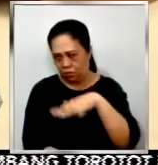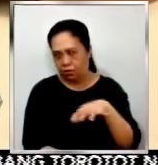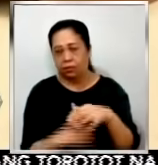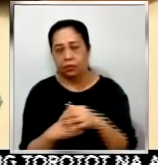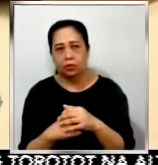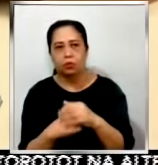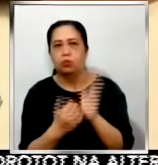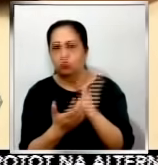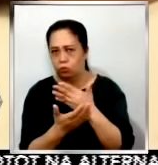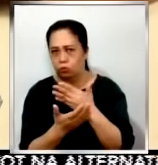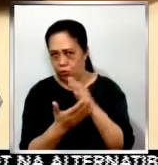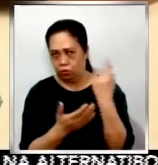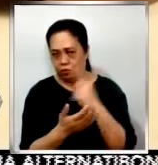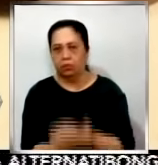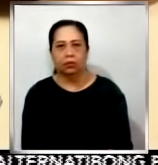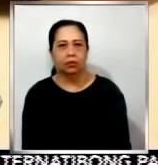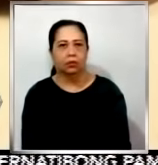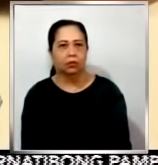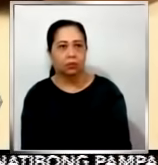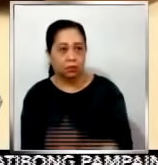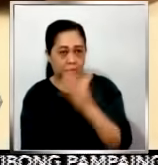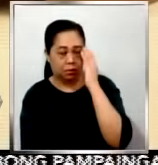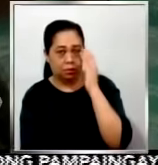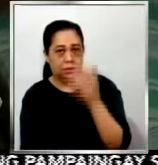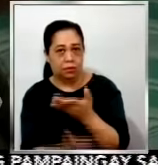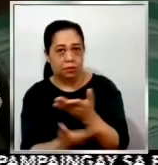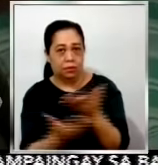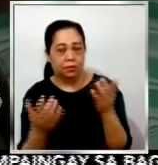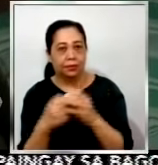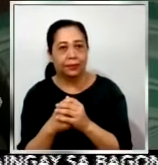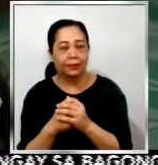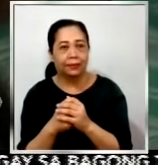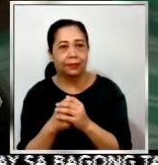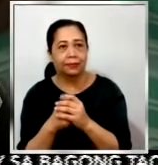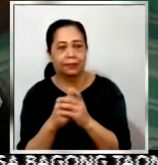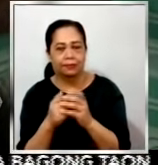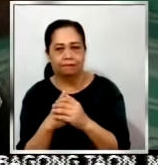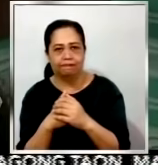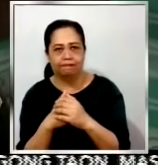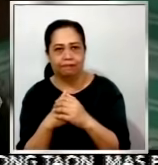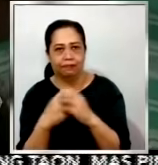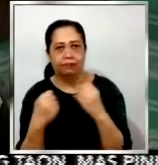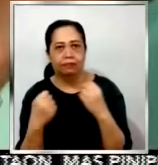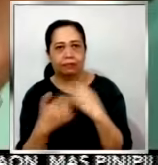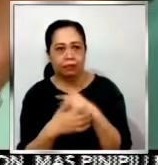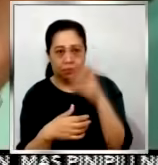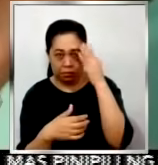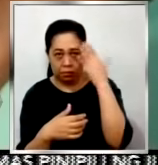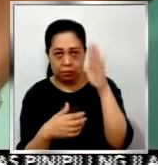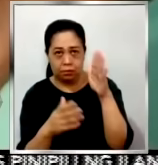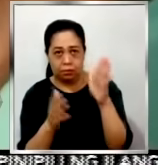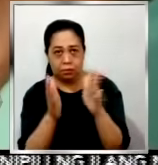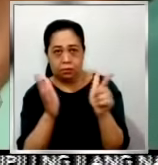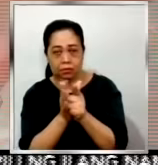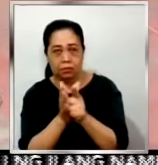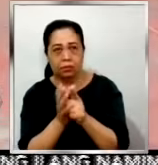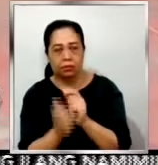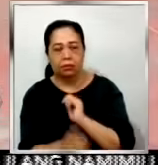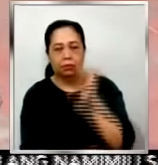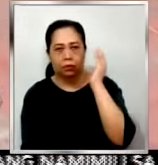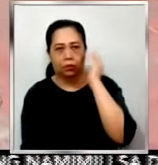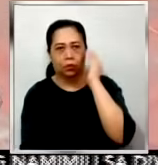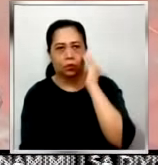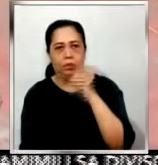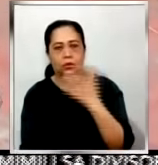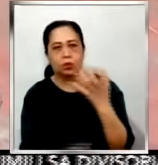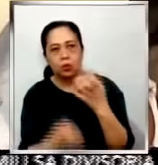Hindi ko bang tatakot doon sa COVID? Natatakot naman. Hindi mo alam na bawal yun? Alam po. Napadaan lang po rin.